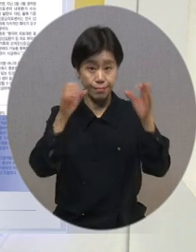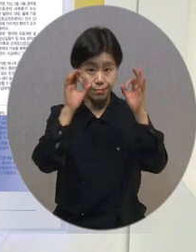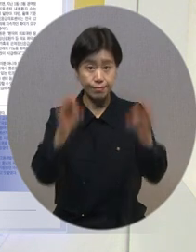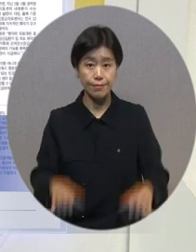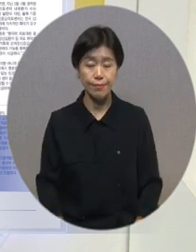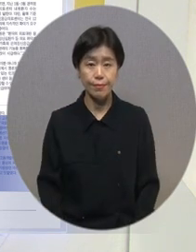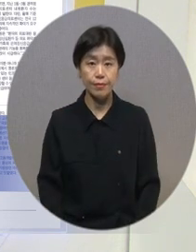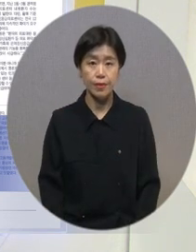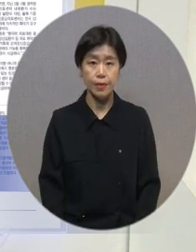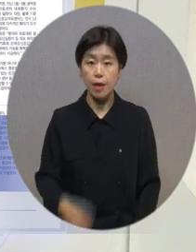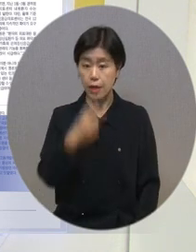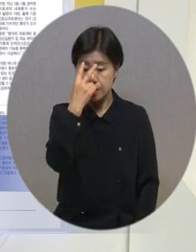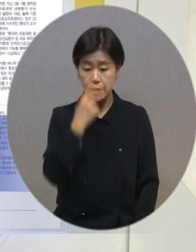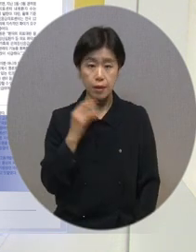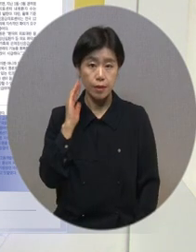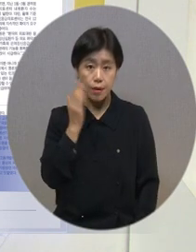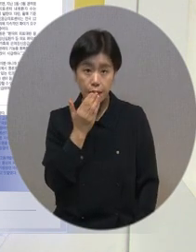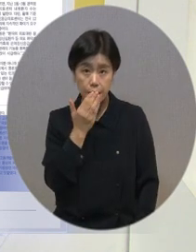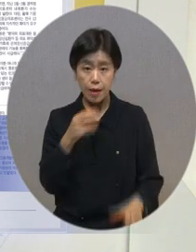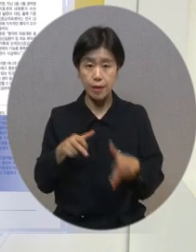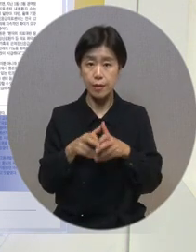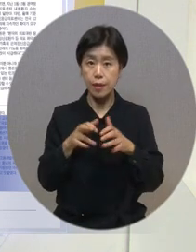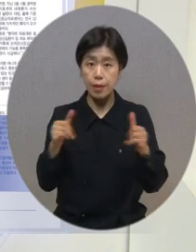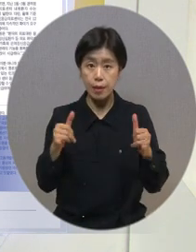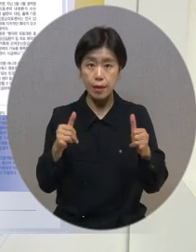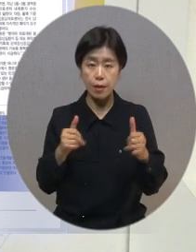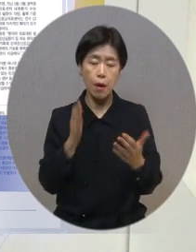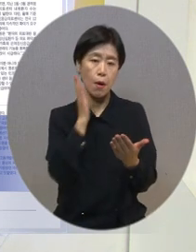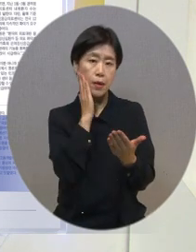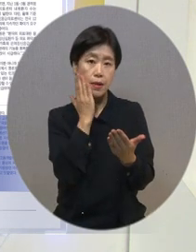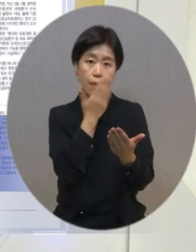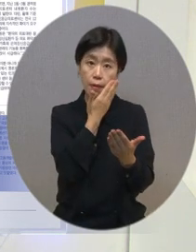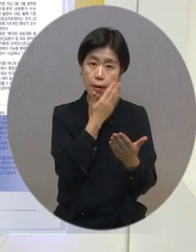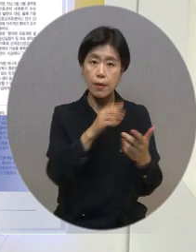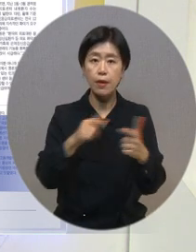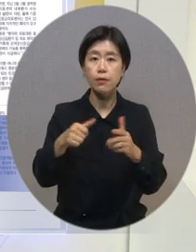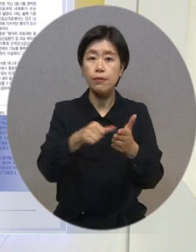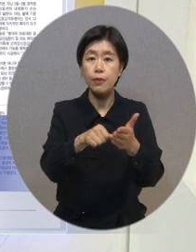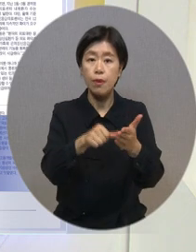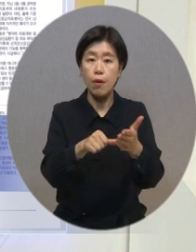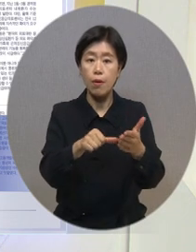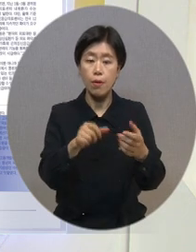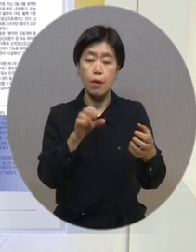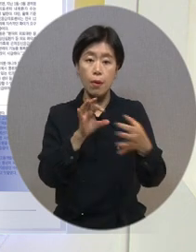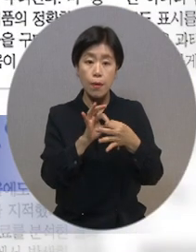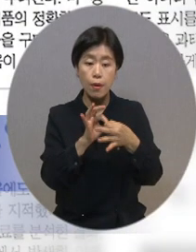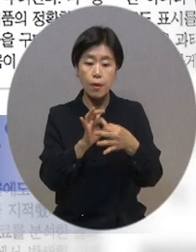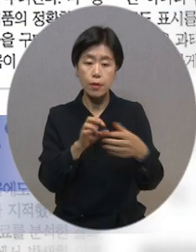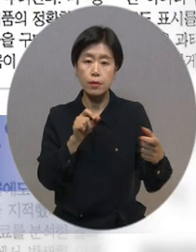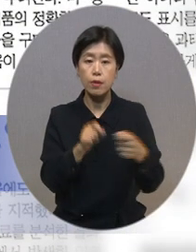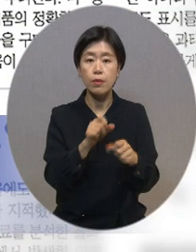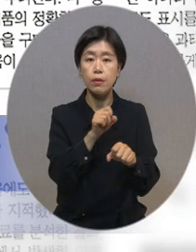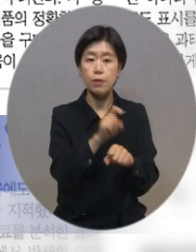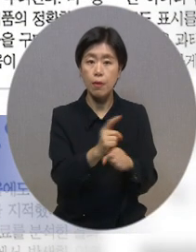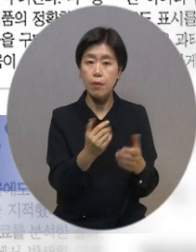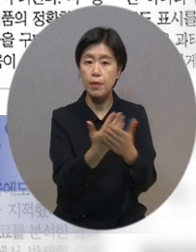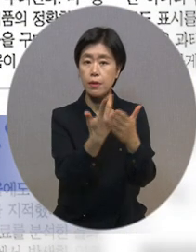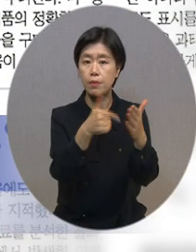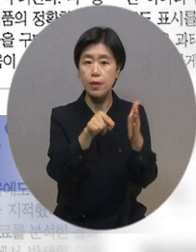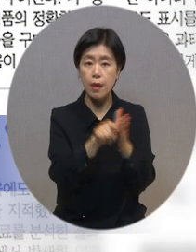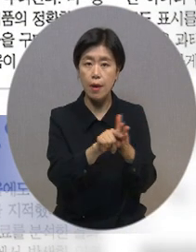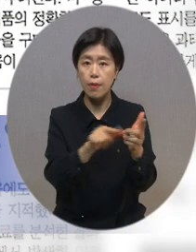시청각 장애인의 화장품 접근성을 개선하는 개정안이 추진된다는 기사입니다 국민의 임